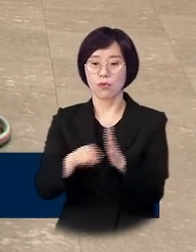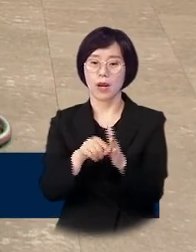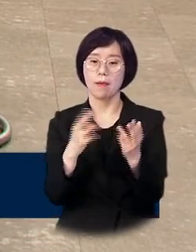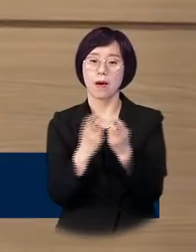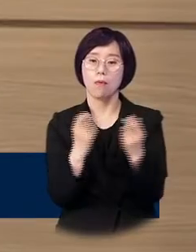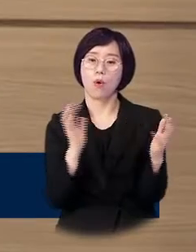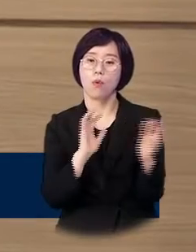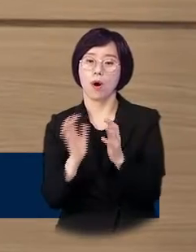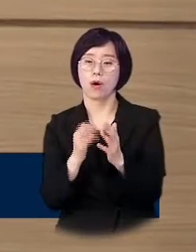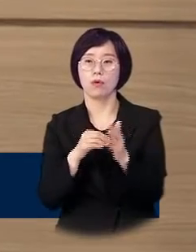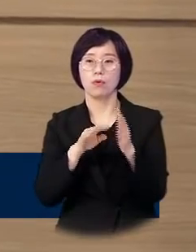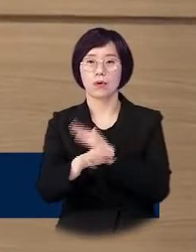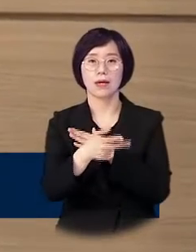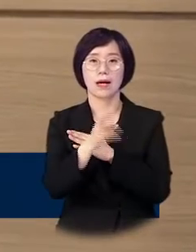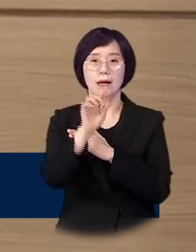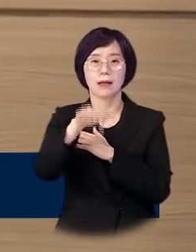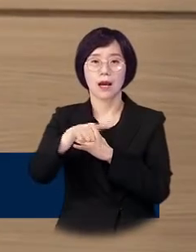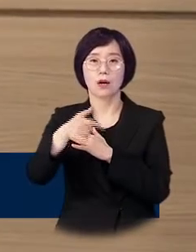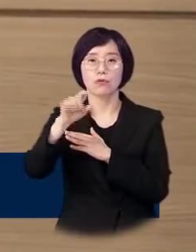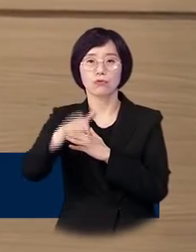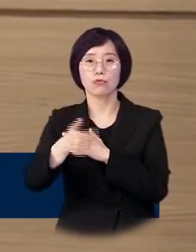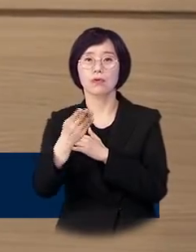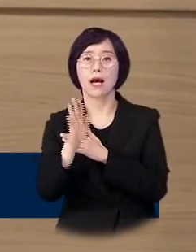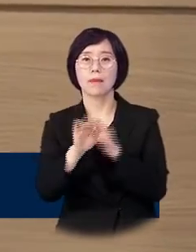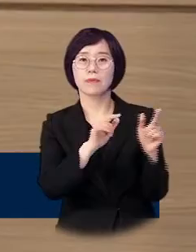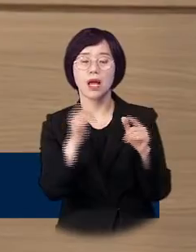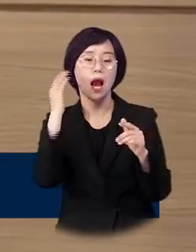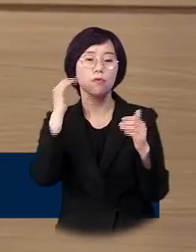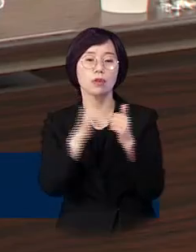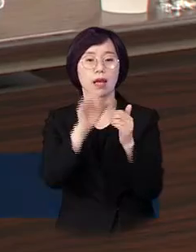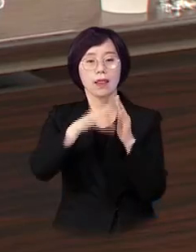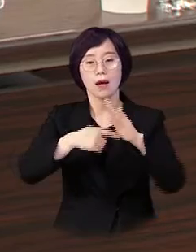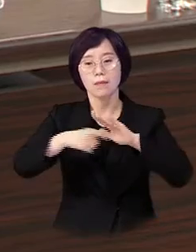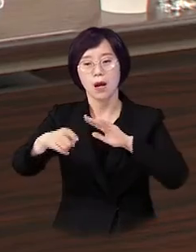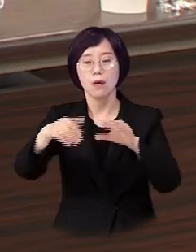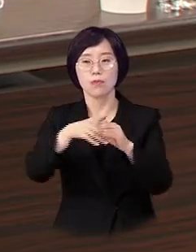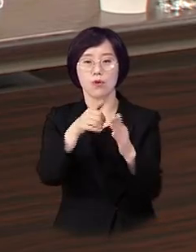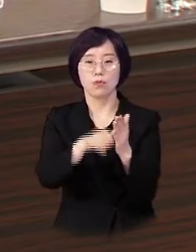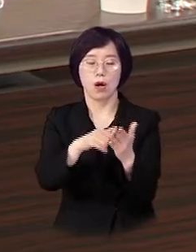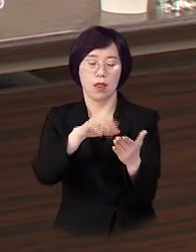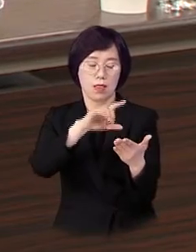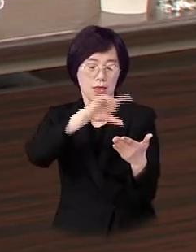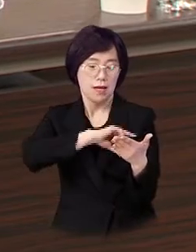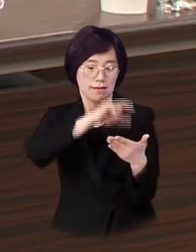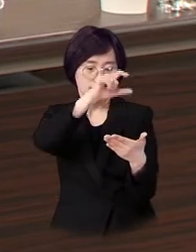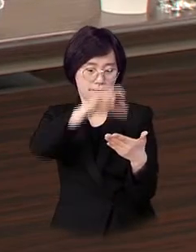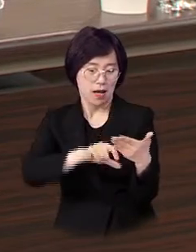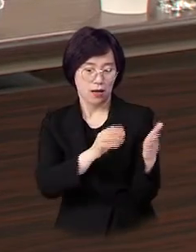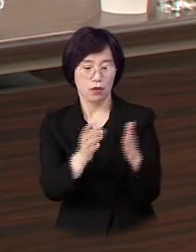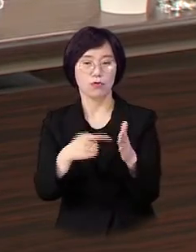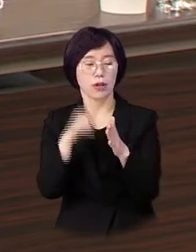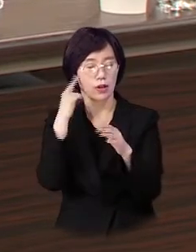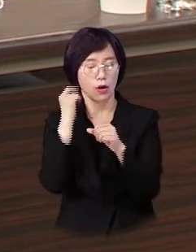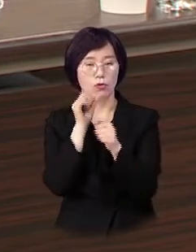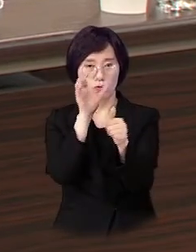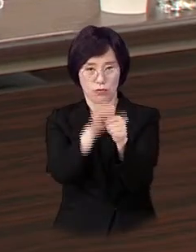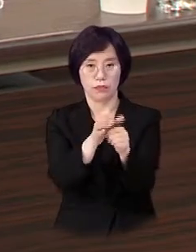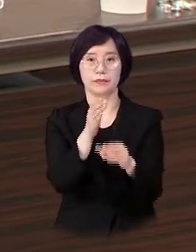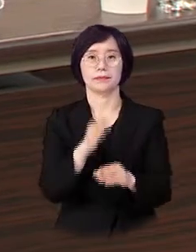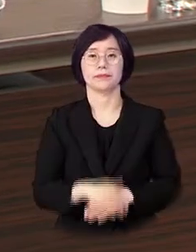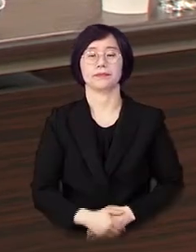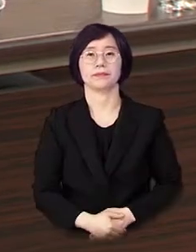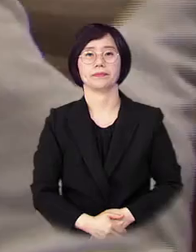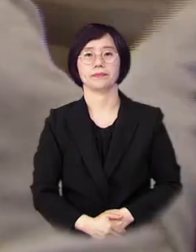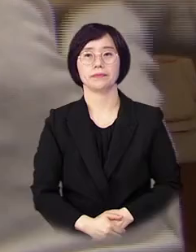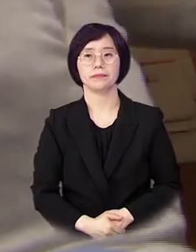열고 상 약 국가별 비롯해 한국 전쟁 통에 사라진 유물 목록을 정리하기 위해 용역 작업을 진행하기로